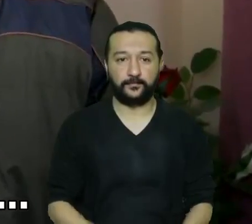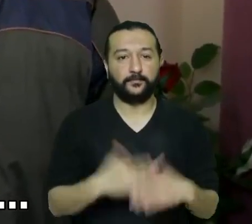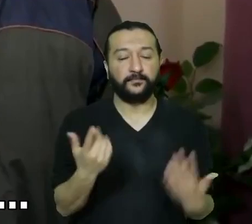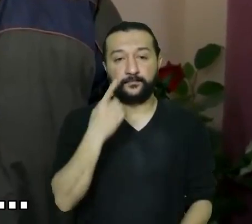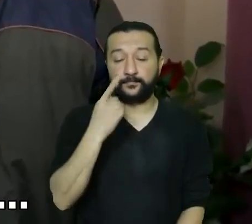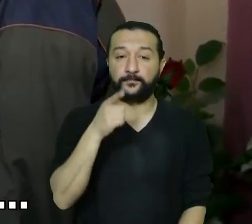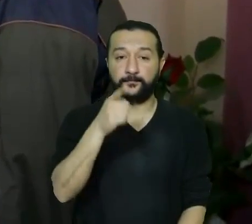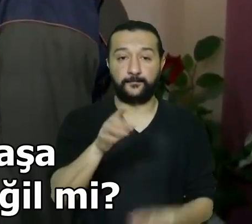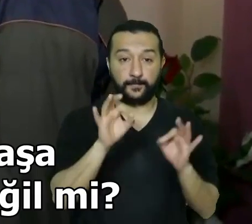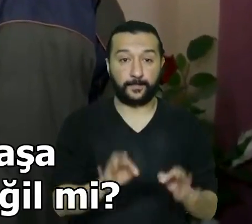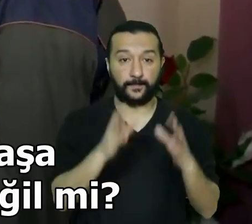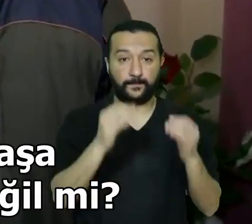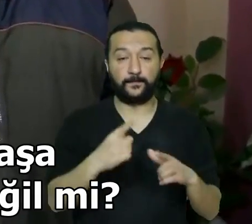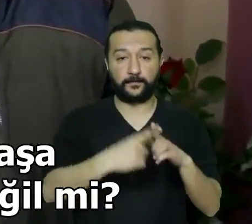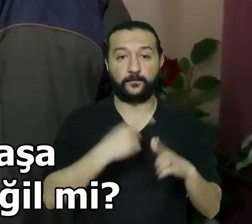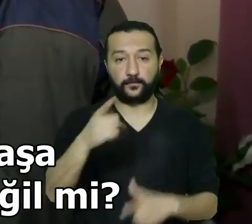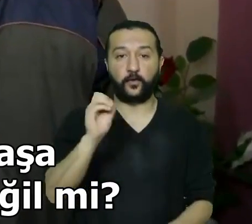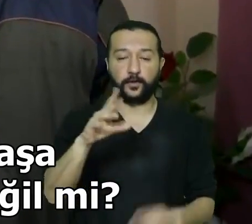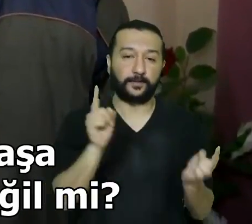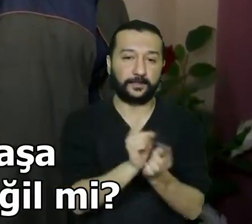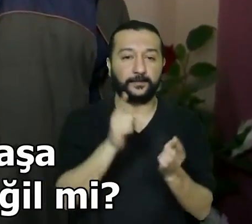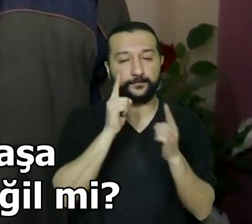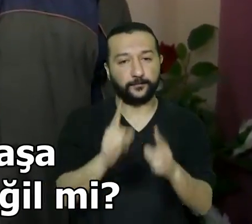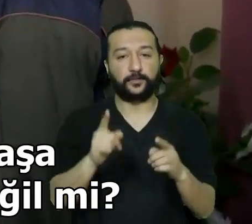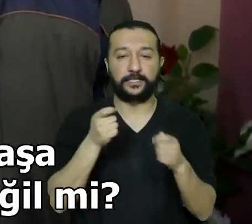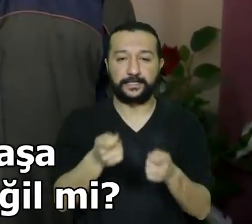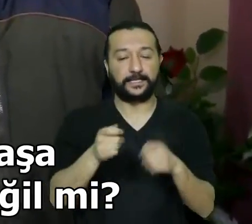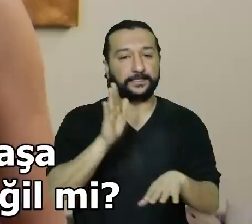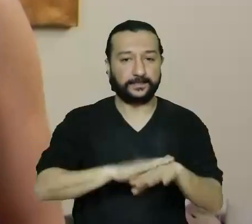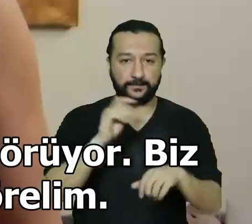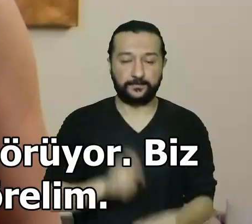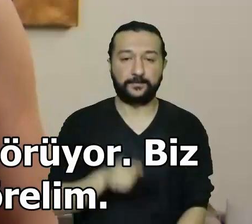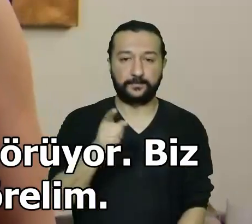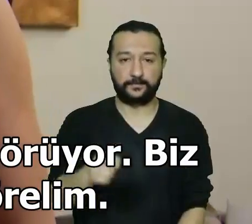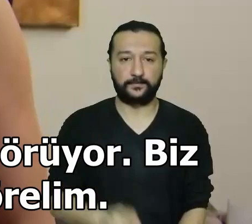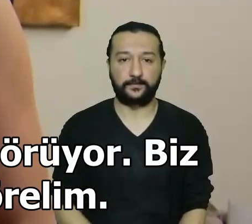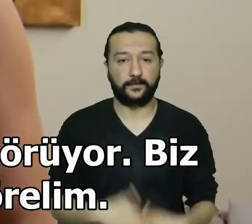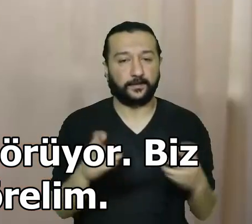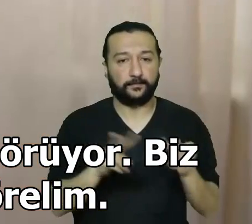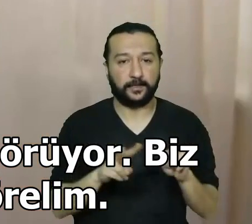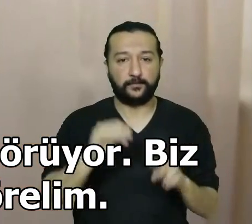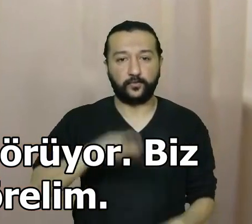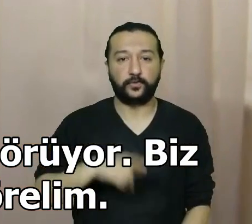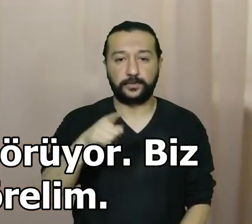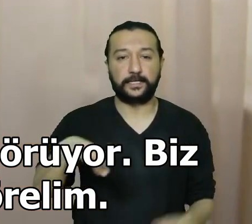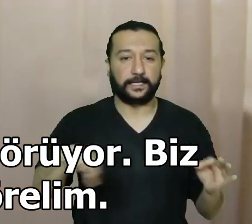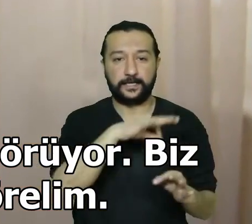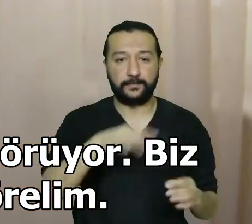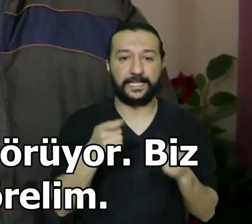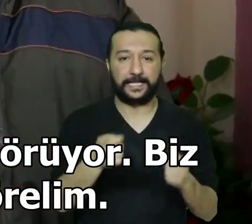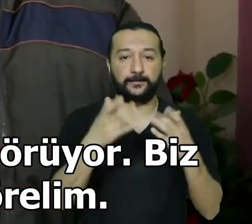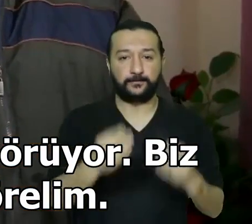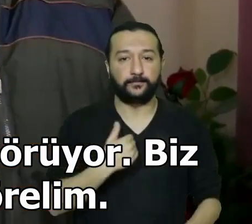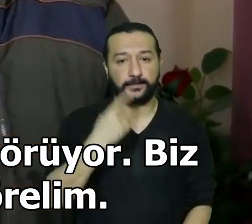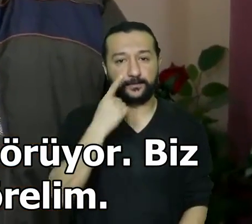Hadi bakalım. Madem öyle, Cinyer'le öğretmeni baş başa bırakalım da ders yapsınlar, değil mi? Niye Meryem? Çocuğumuz keman dersi görüyor. Biz